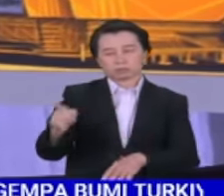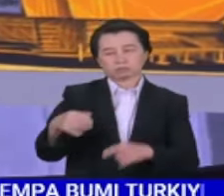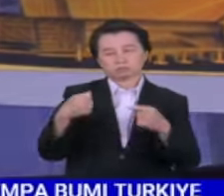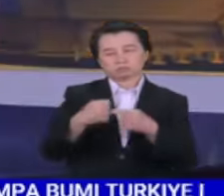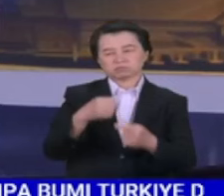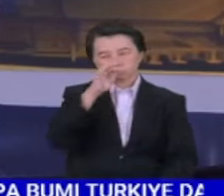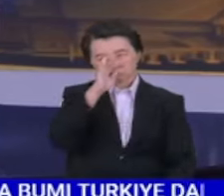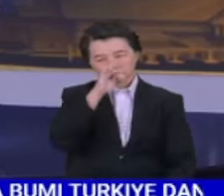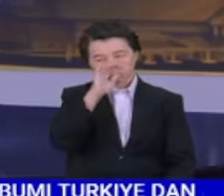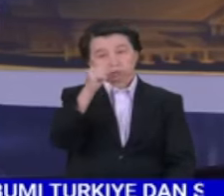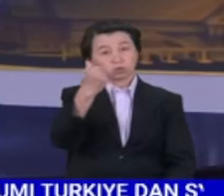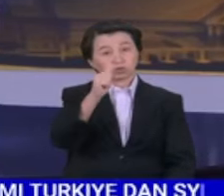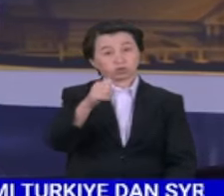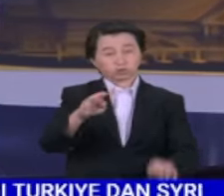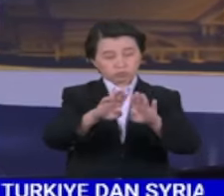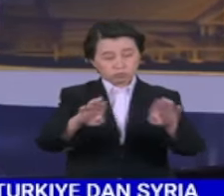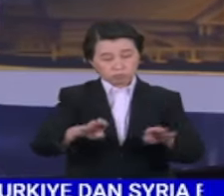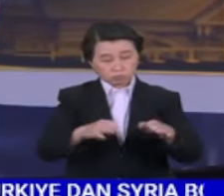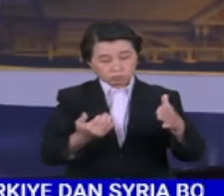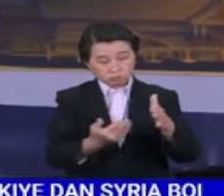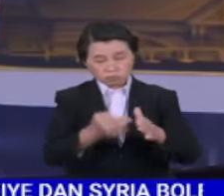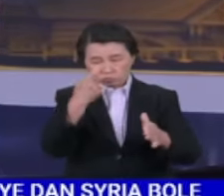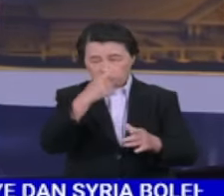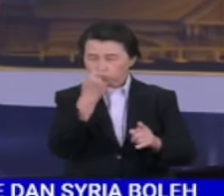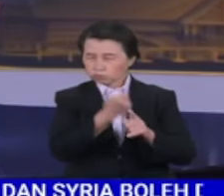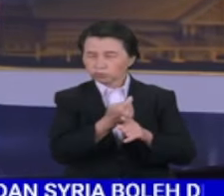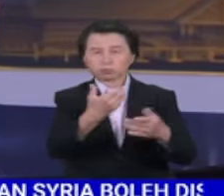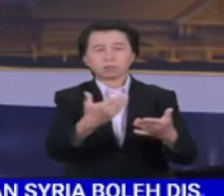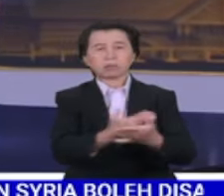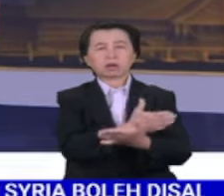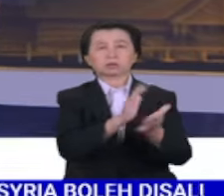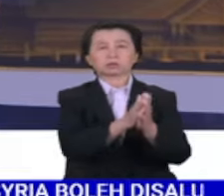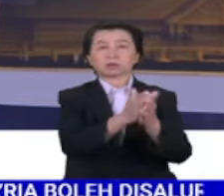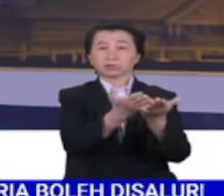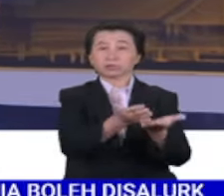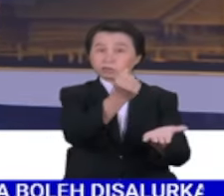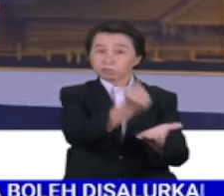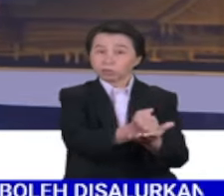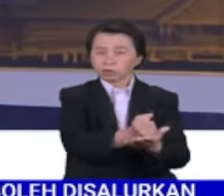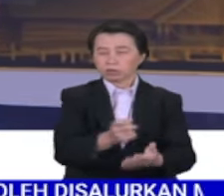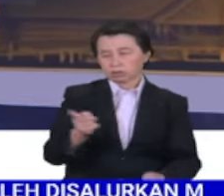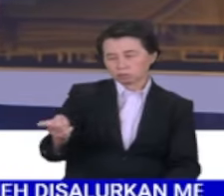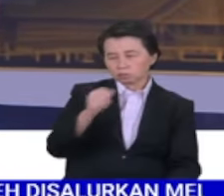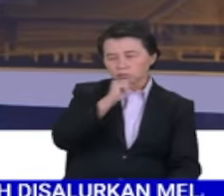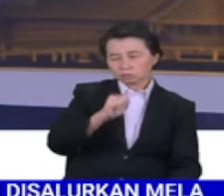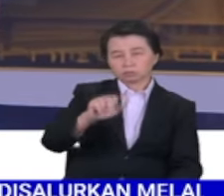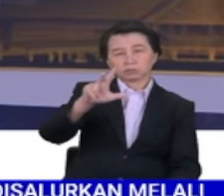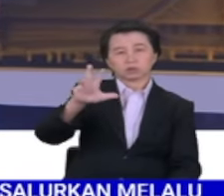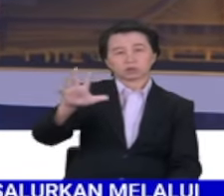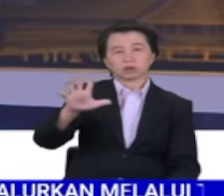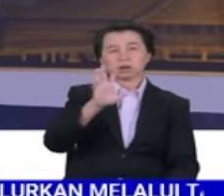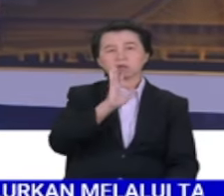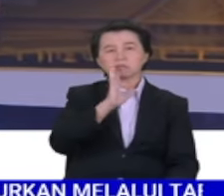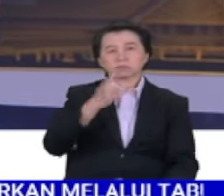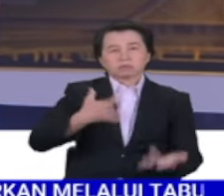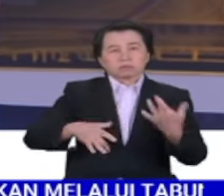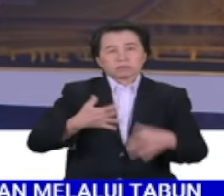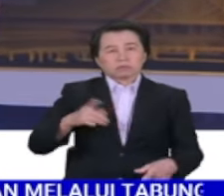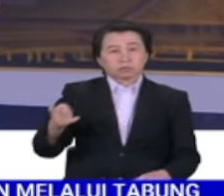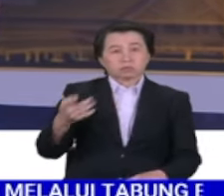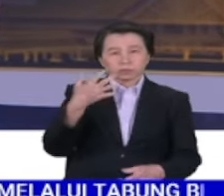memalsukan 10 dokumen bagi tujuan pembaharuan pasport ketukan 35 tahun membuat pengakuan tersebut